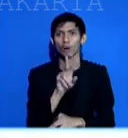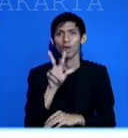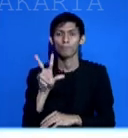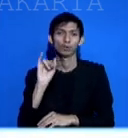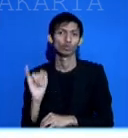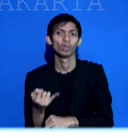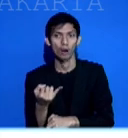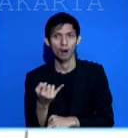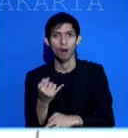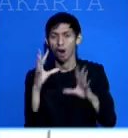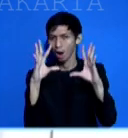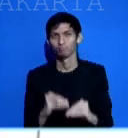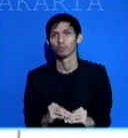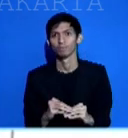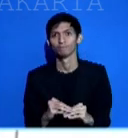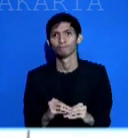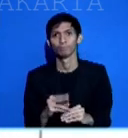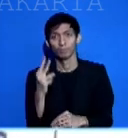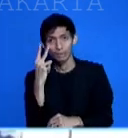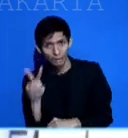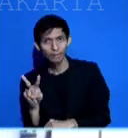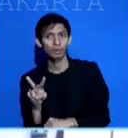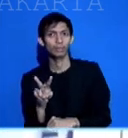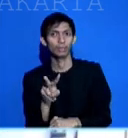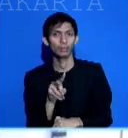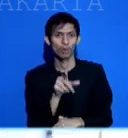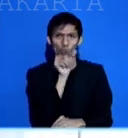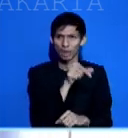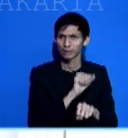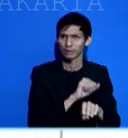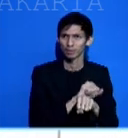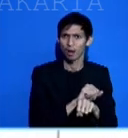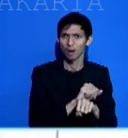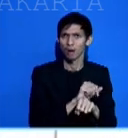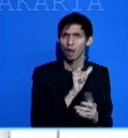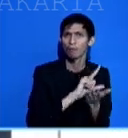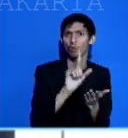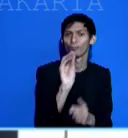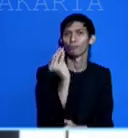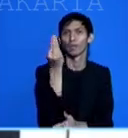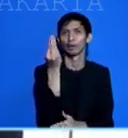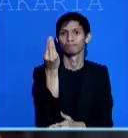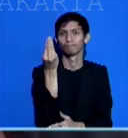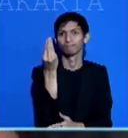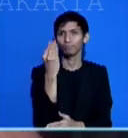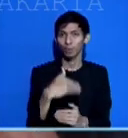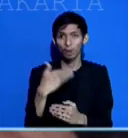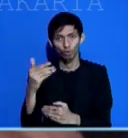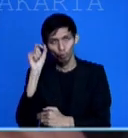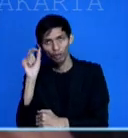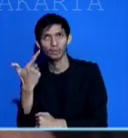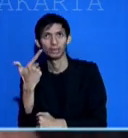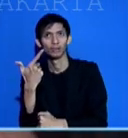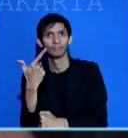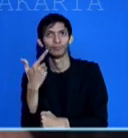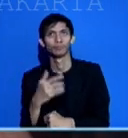raib. Melihat kejadian tersebut, karyawan pun melapor ke pimpinan dan langsung dilanjutkan ke pihak kepolisian. Saya tuh dari